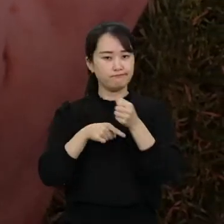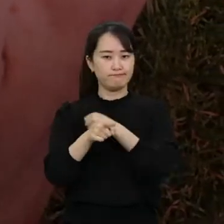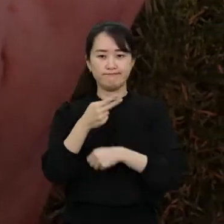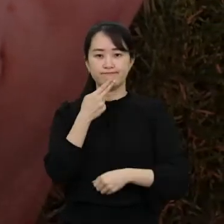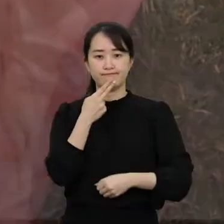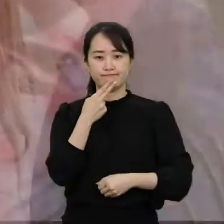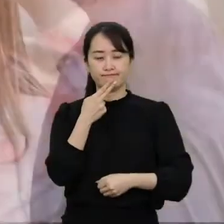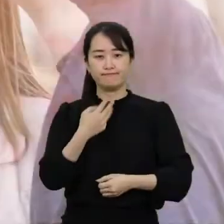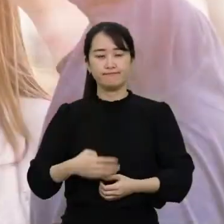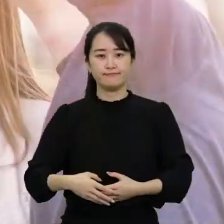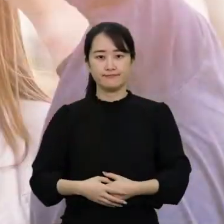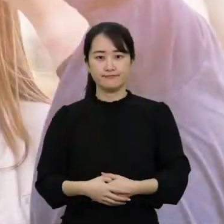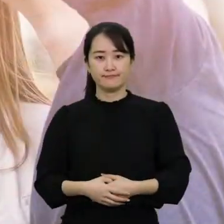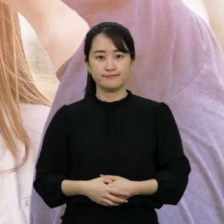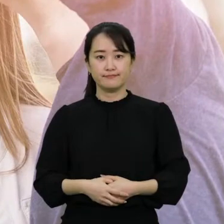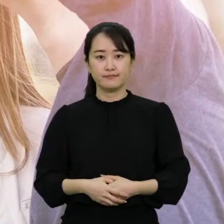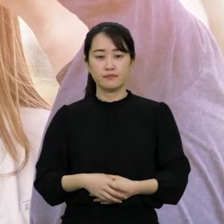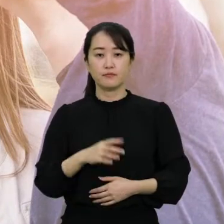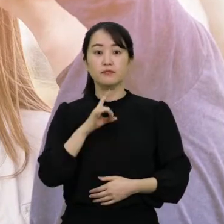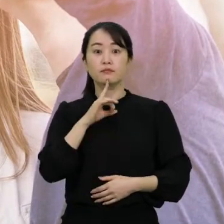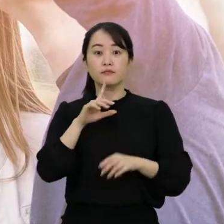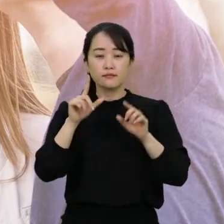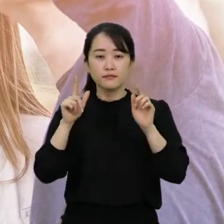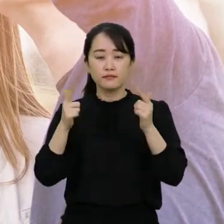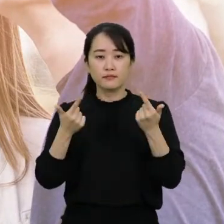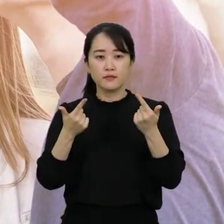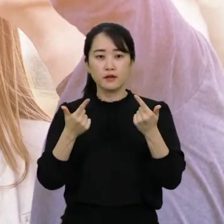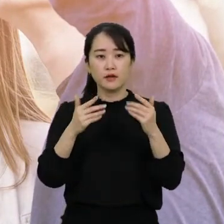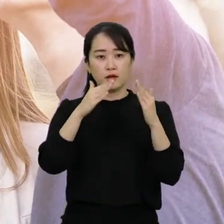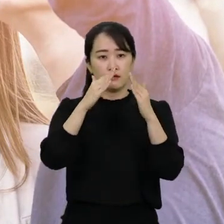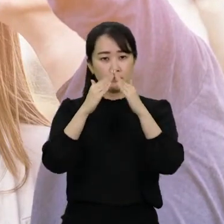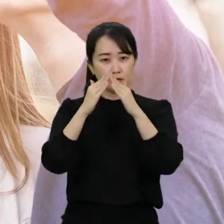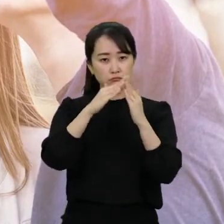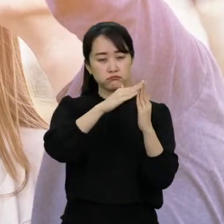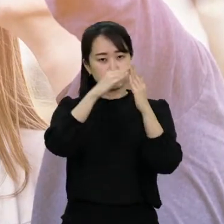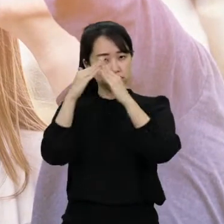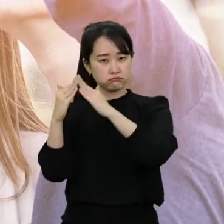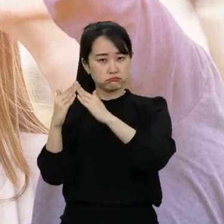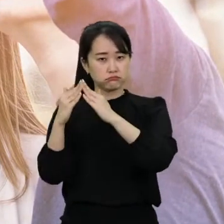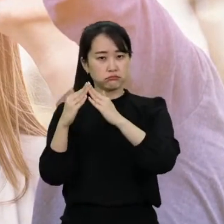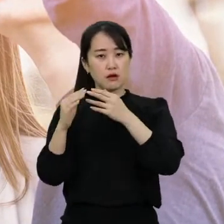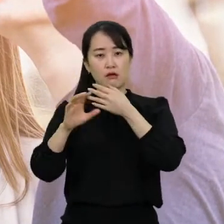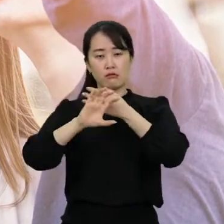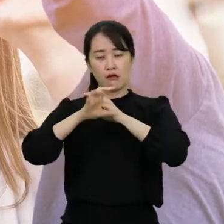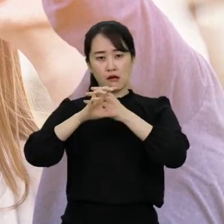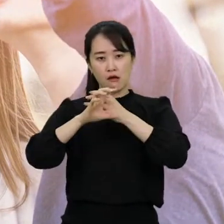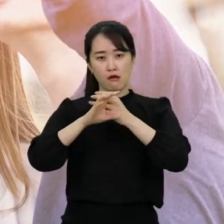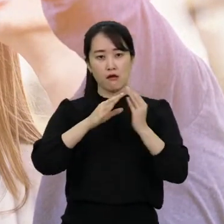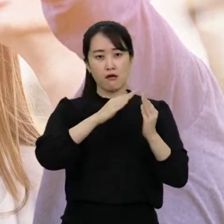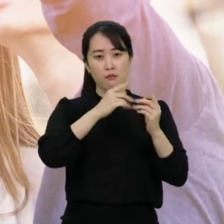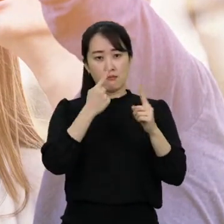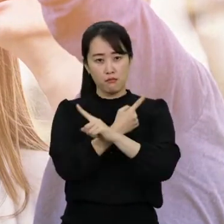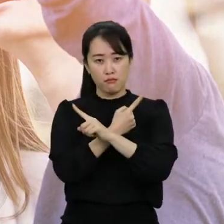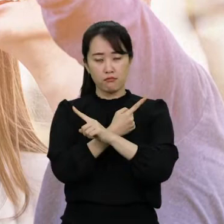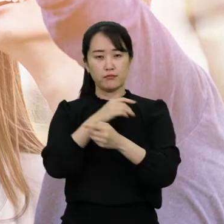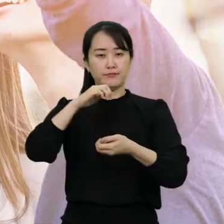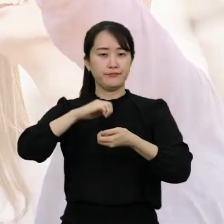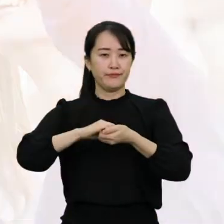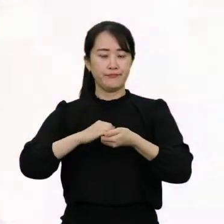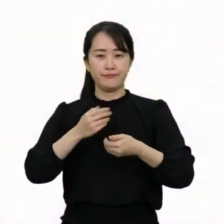없습니다. 뿐만 아니라 거주지를 옮기거나 국적을 바꾸는 것에도 제한이 없어야 합니다.